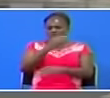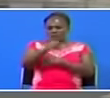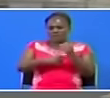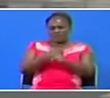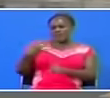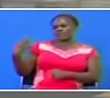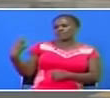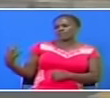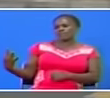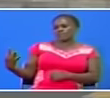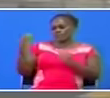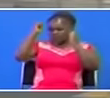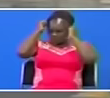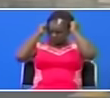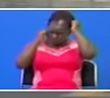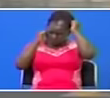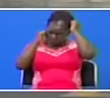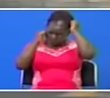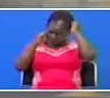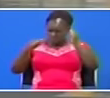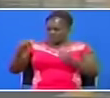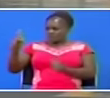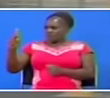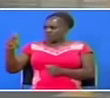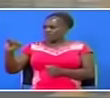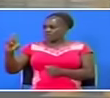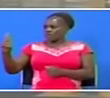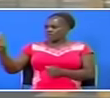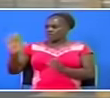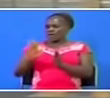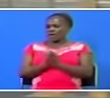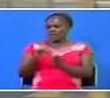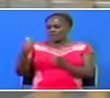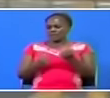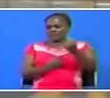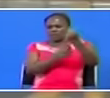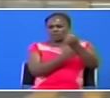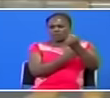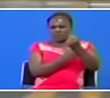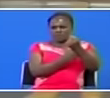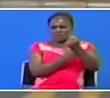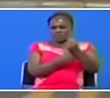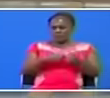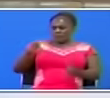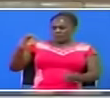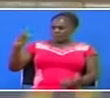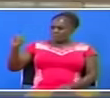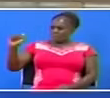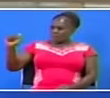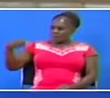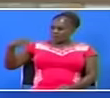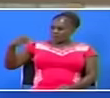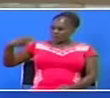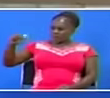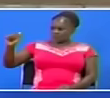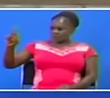mitatu kati ya wanajeshi watiifu kwa Rais Salva Kiir na wale wanaomuunga mkono aliyekuwa makamu wake Riek Machar.